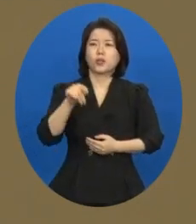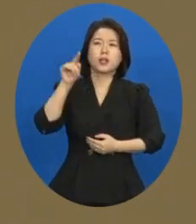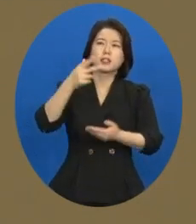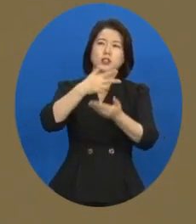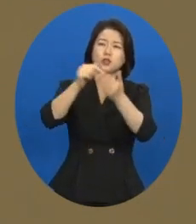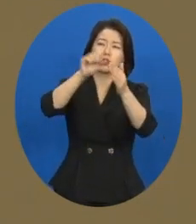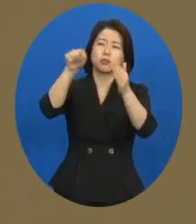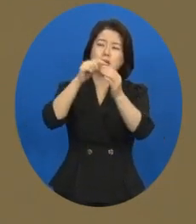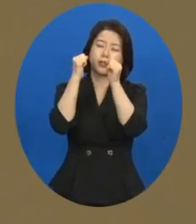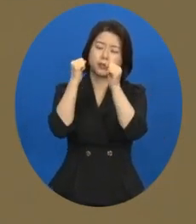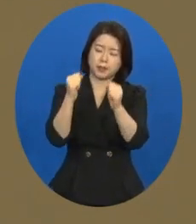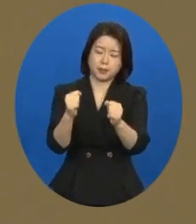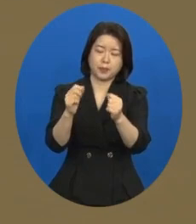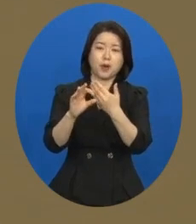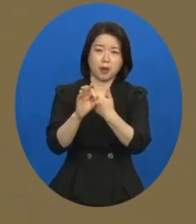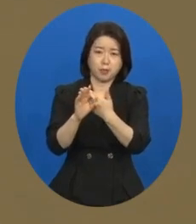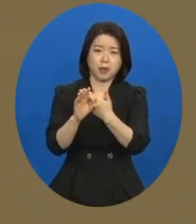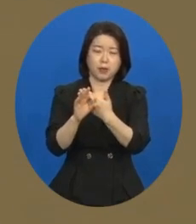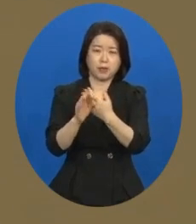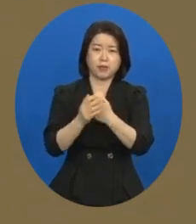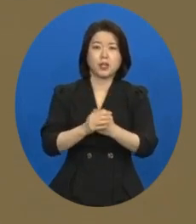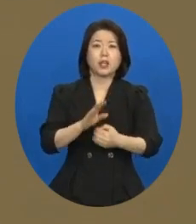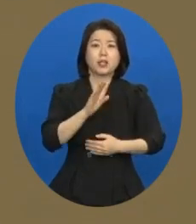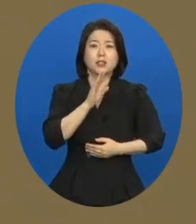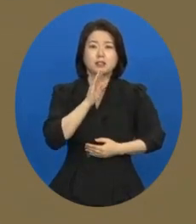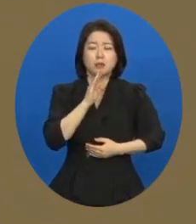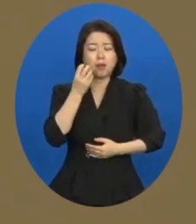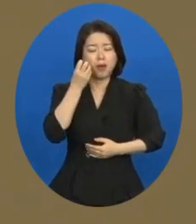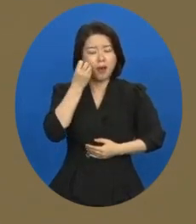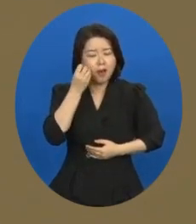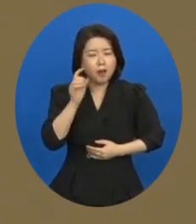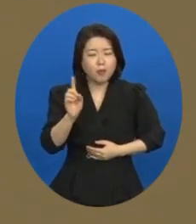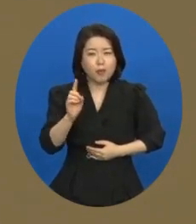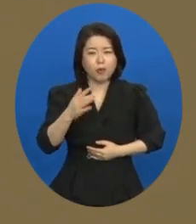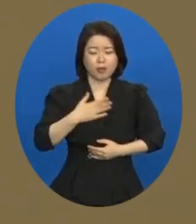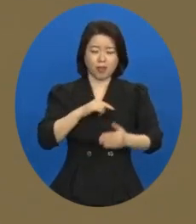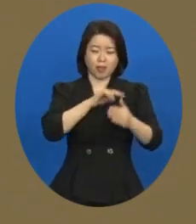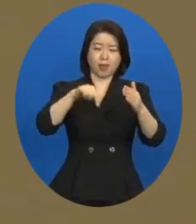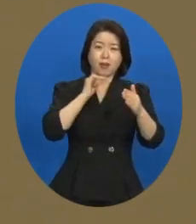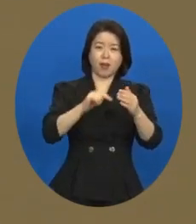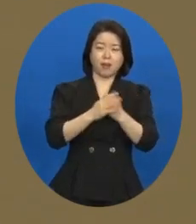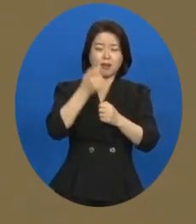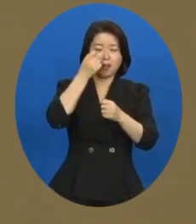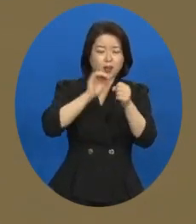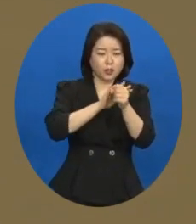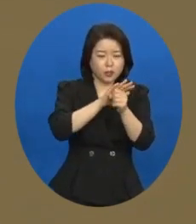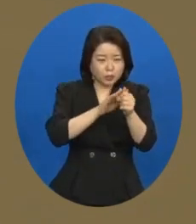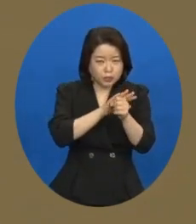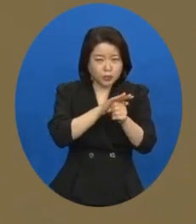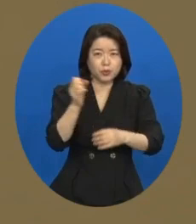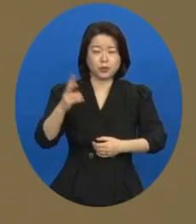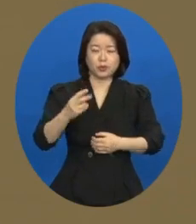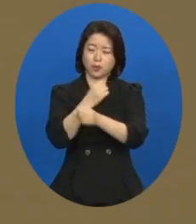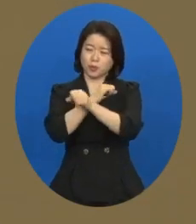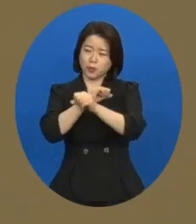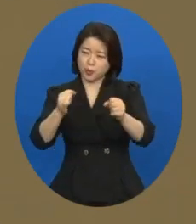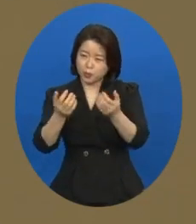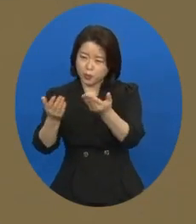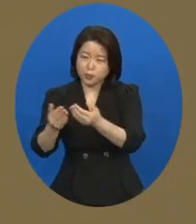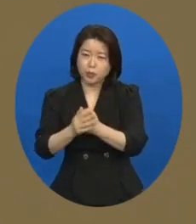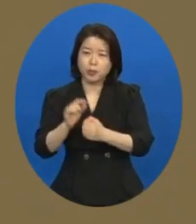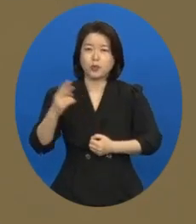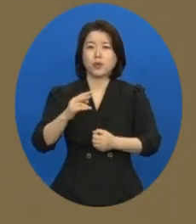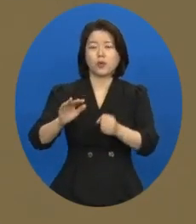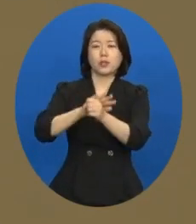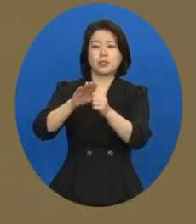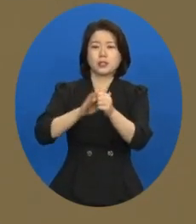안에 거하면 참 신비하게도 우리 안에 긍휼과 그리고 용서와